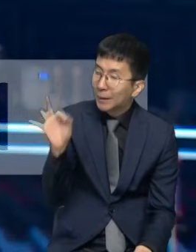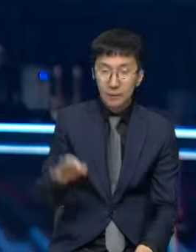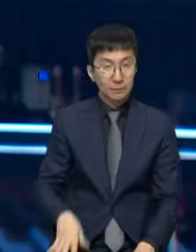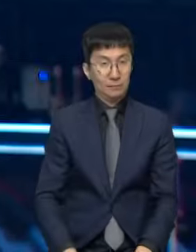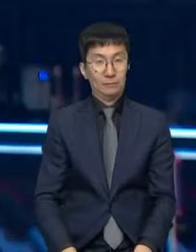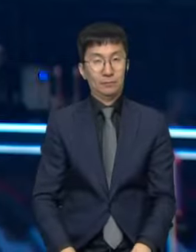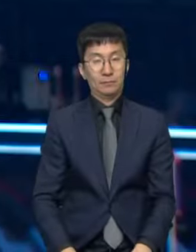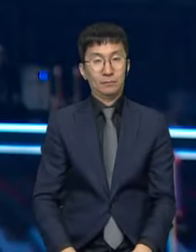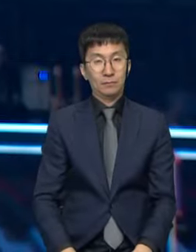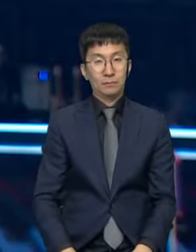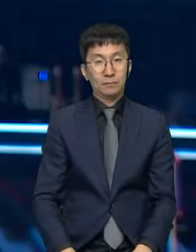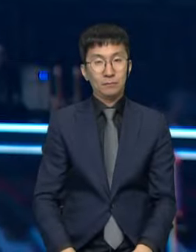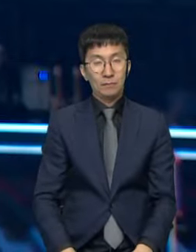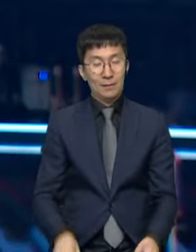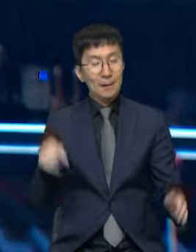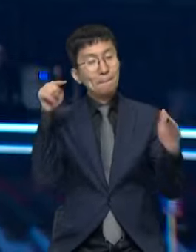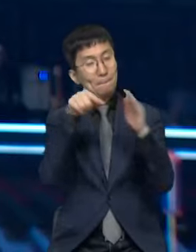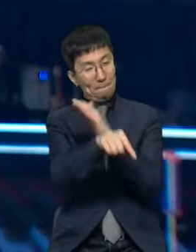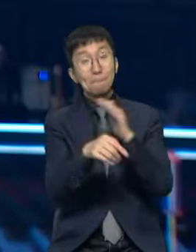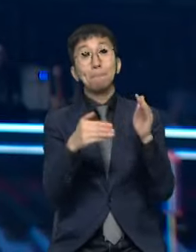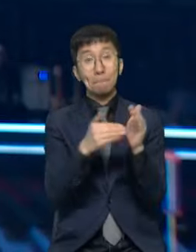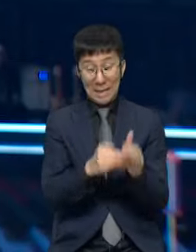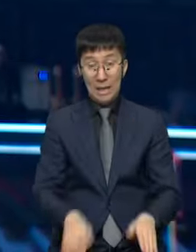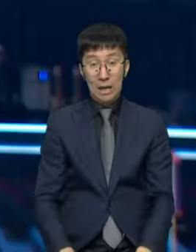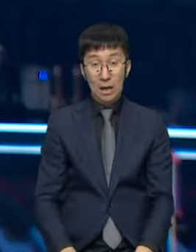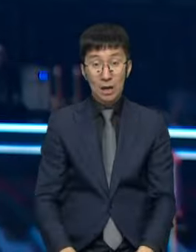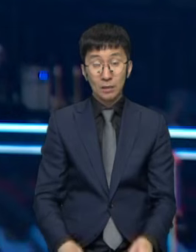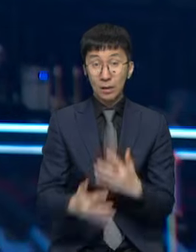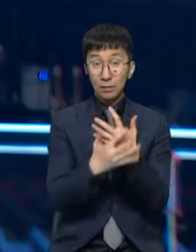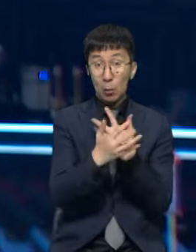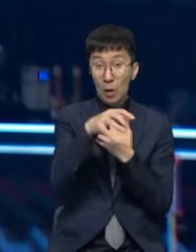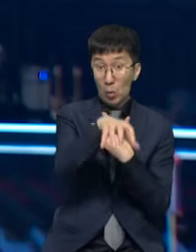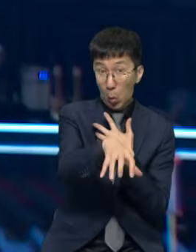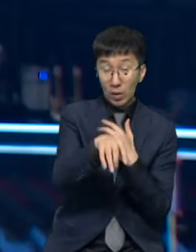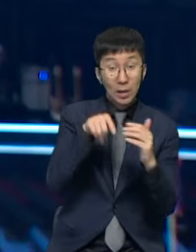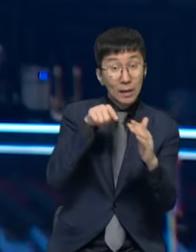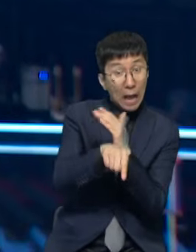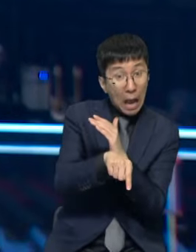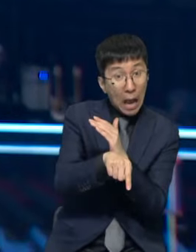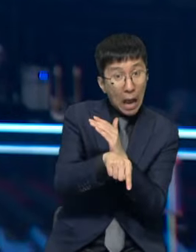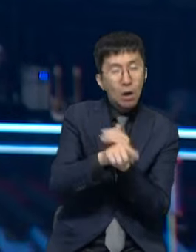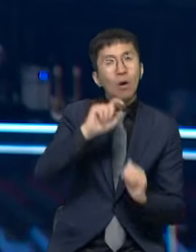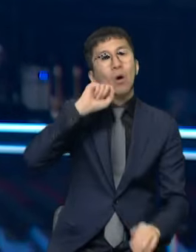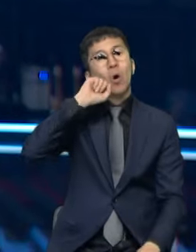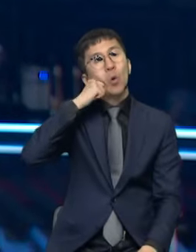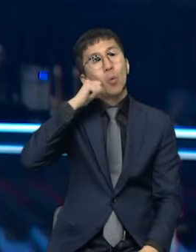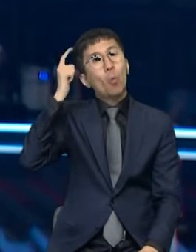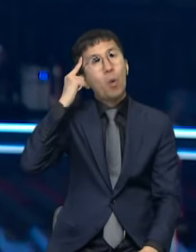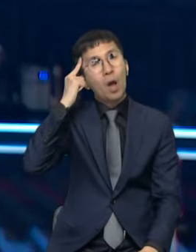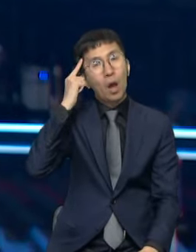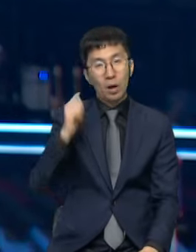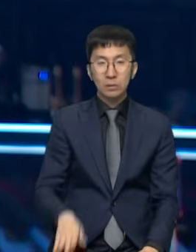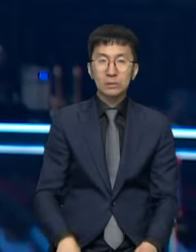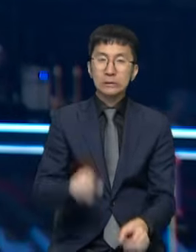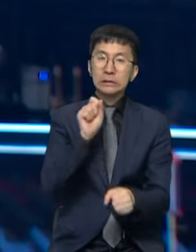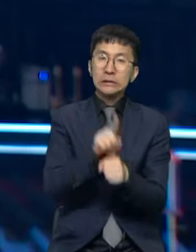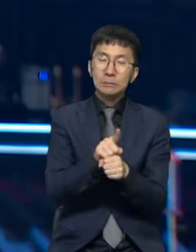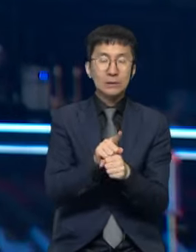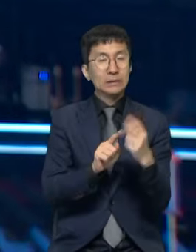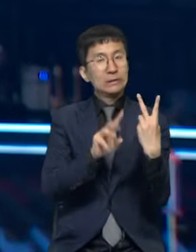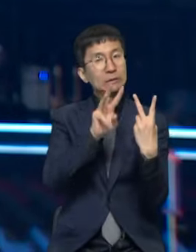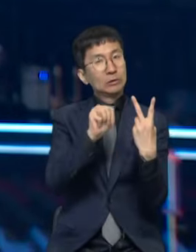모습이었습니다. 어렵게 보안 지역으로 진입을 해도요. 전당대회장인 파이서브는 몇몇 출입구를 제외하면 2m 높이의